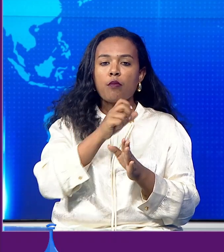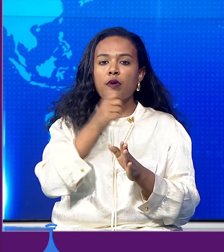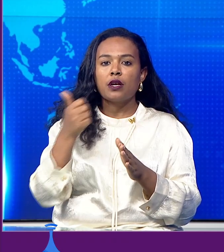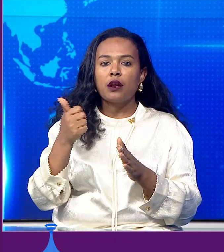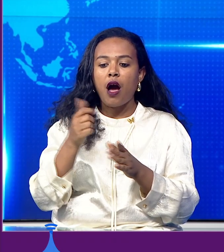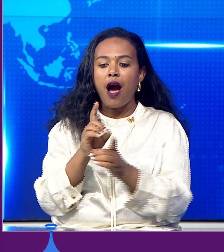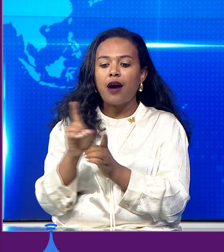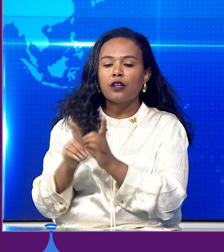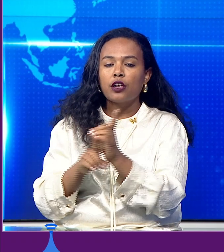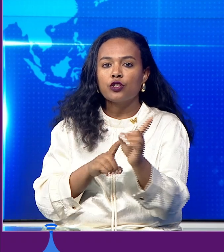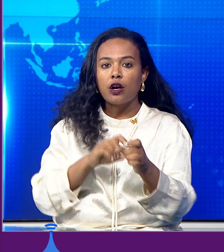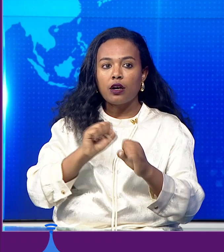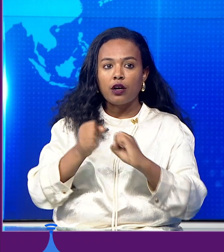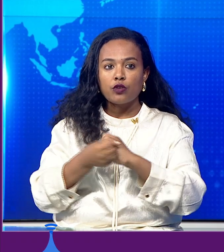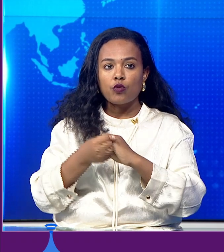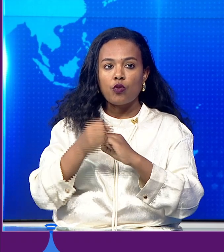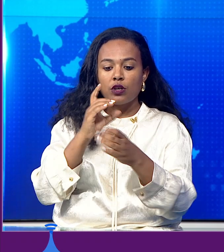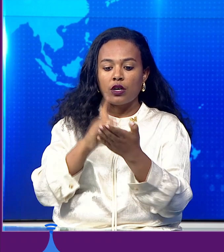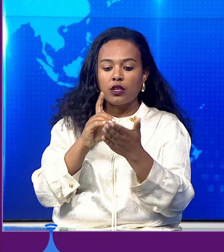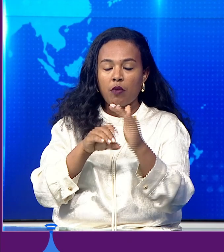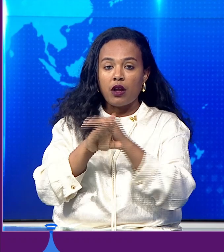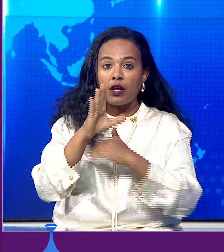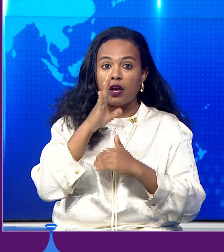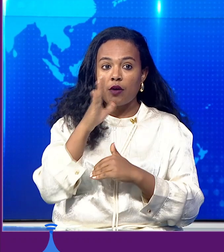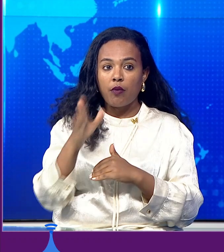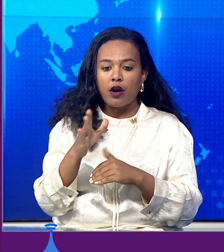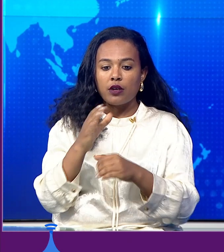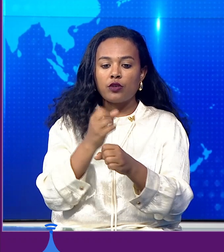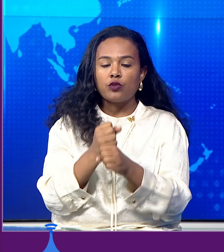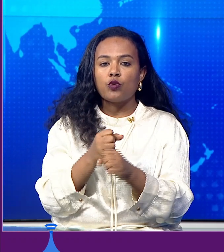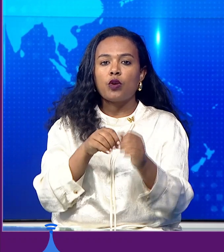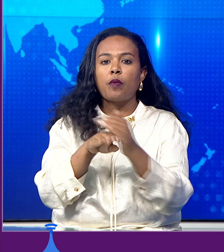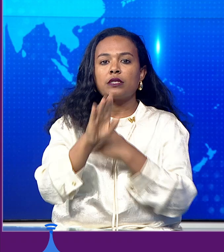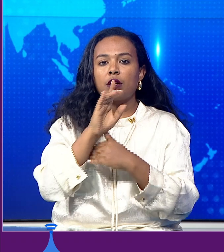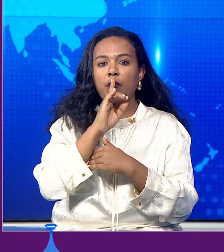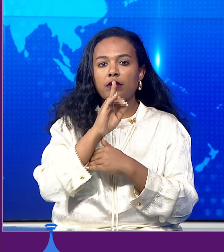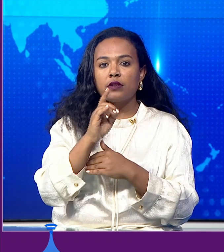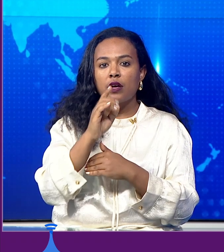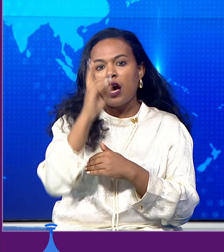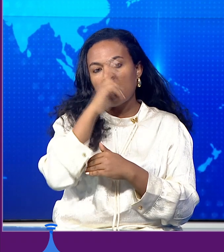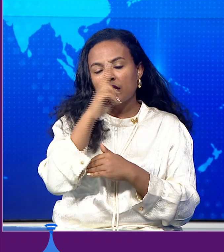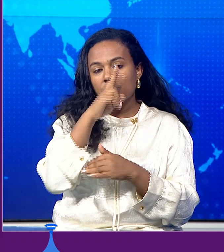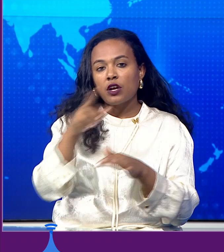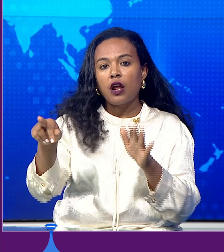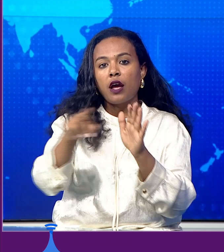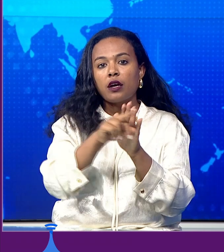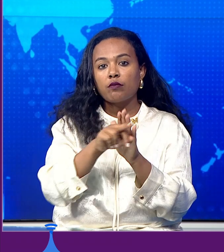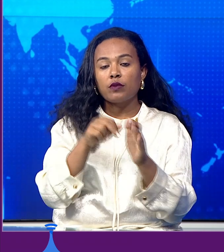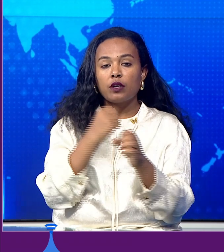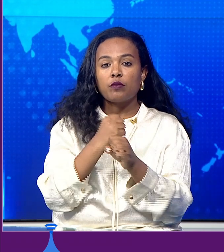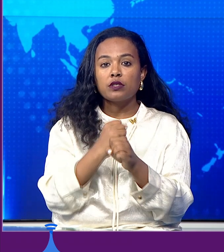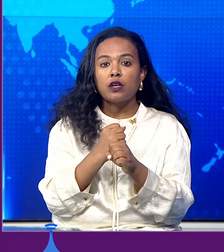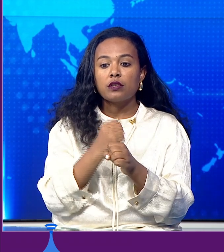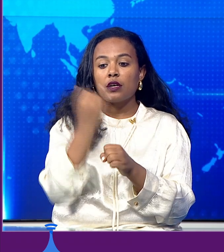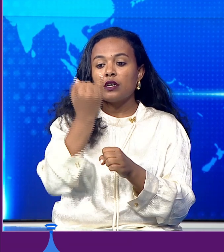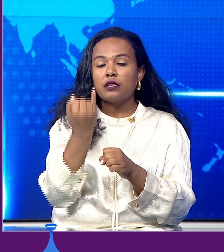ዳይሬክሽን ቀይሶ ደግሞ ወደ ከተማው እንዳይገባ ወደ ሌላ ዳይሬክሽን ይዞዶ ለማስገባት አርቲፊሻል ሐይቅም ለመስራት ኦልሬዲ